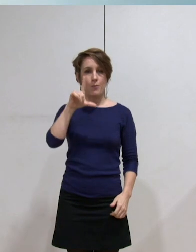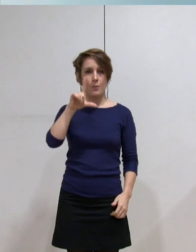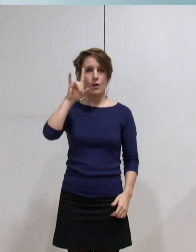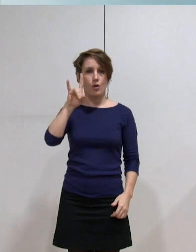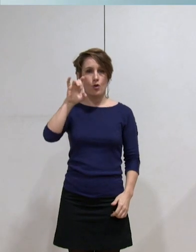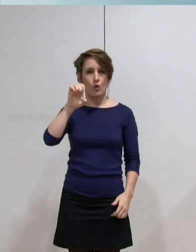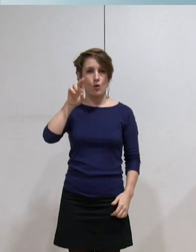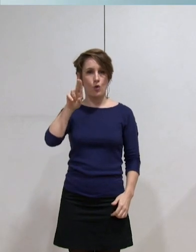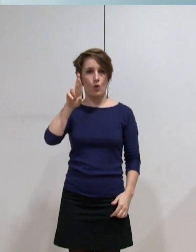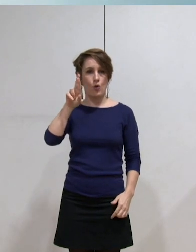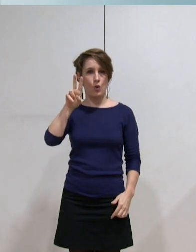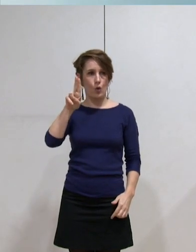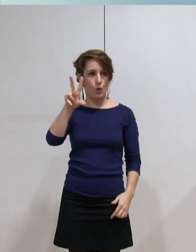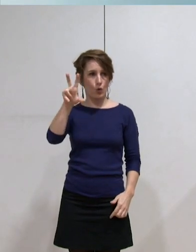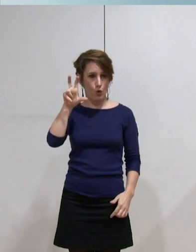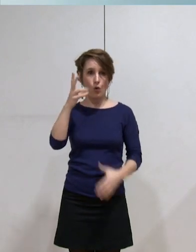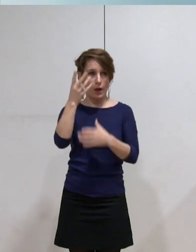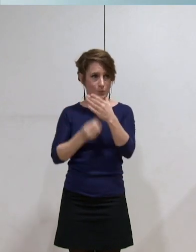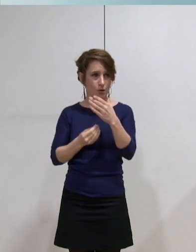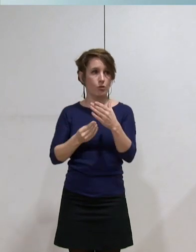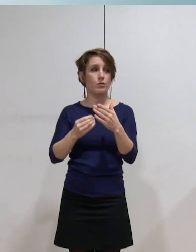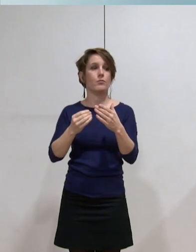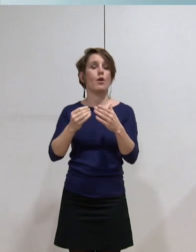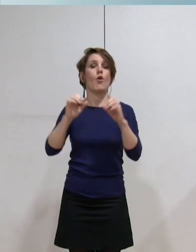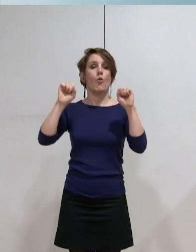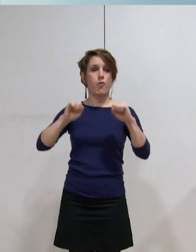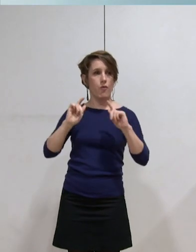him Sabri Madame K capdeepont